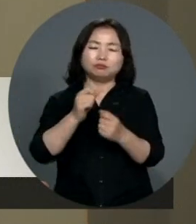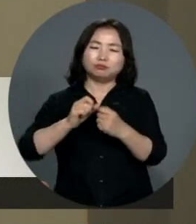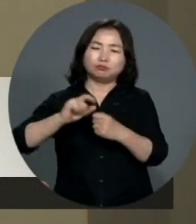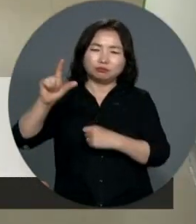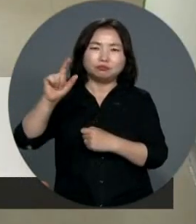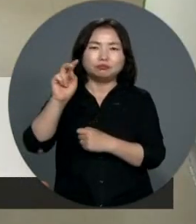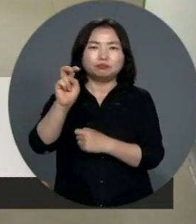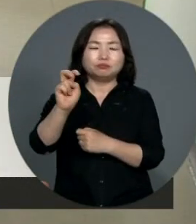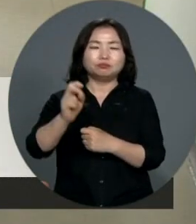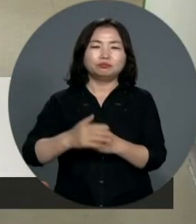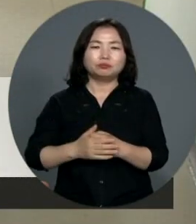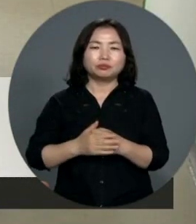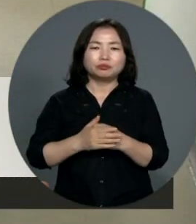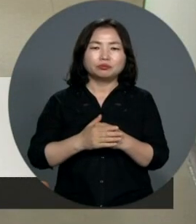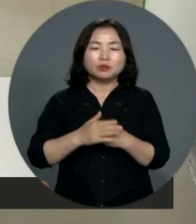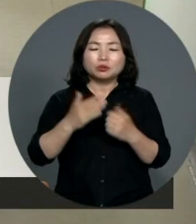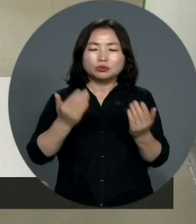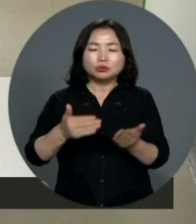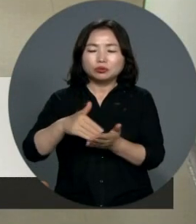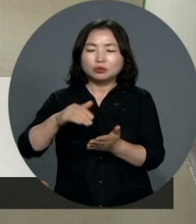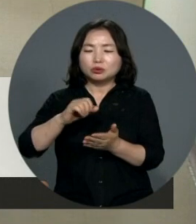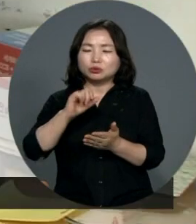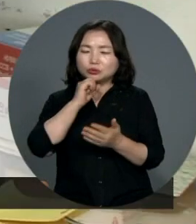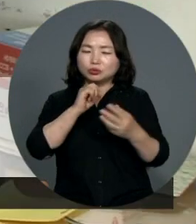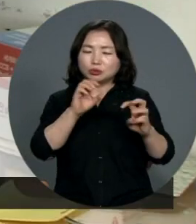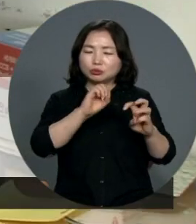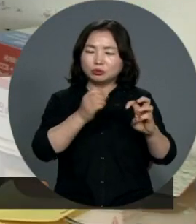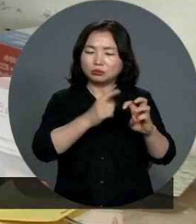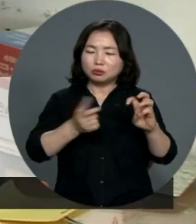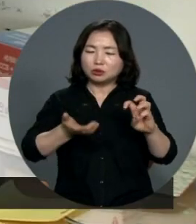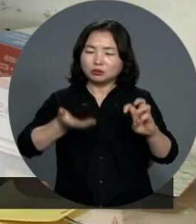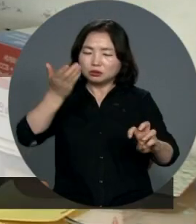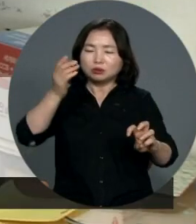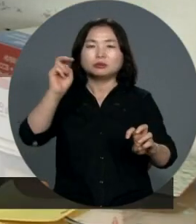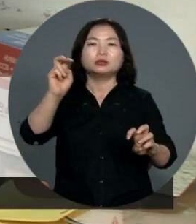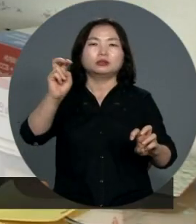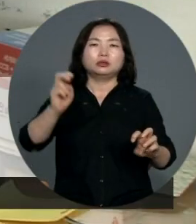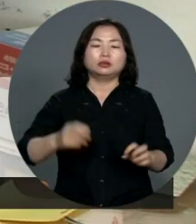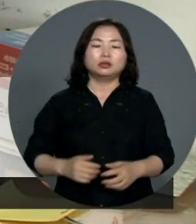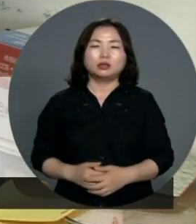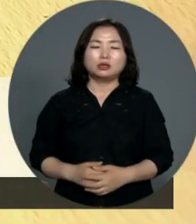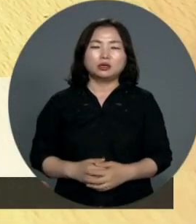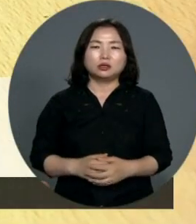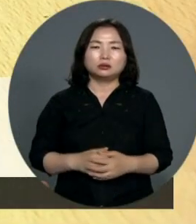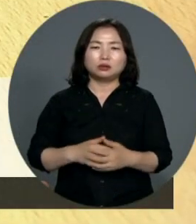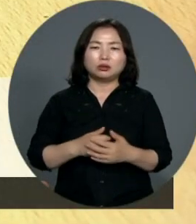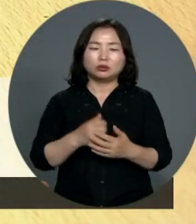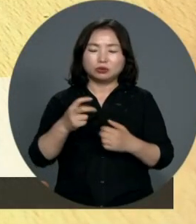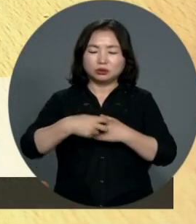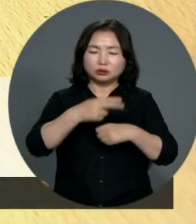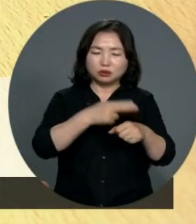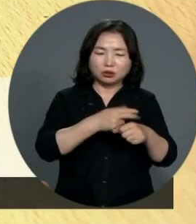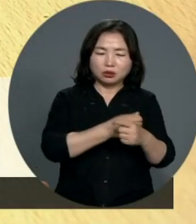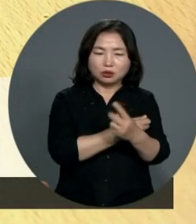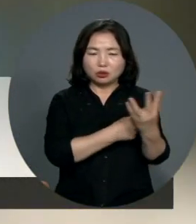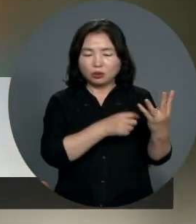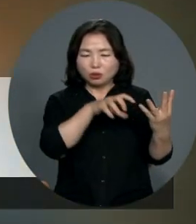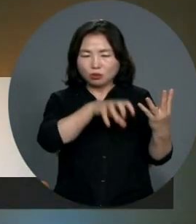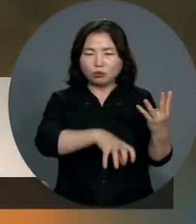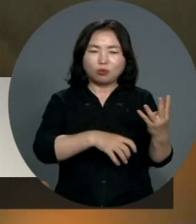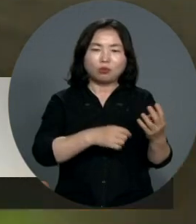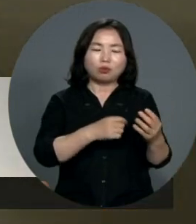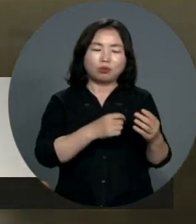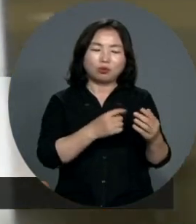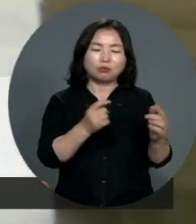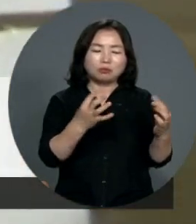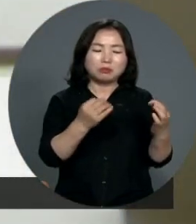많을 것이라며 실제 휴진은 30% 넘을 것으로 전망하고 있습니다 또 여러 명의 는 곳에서는 최소